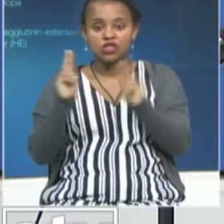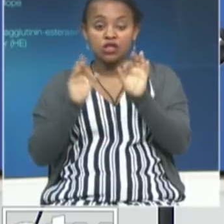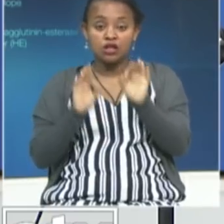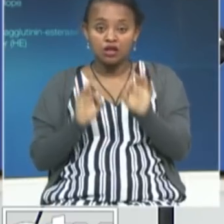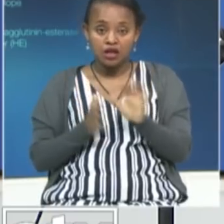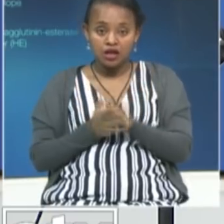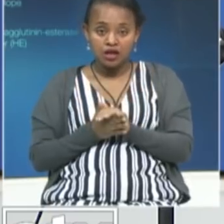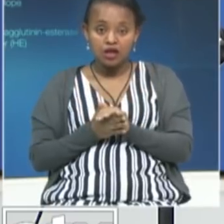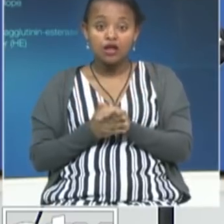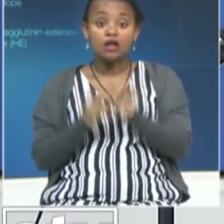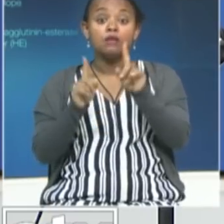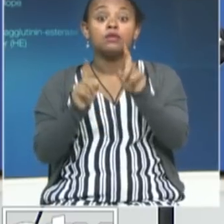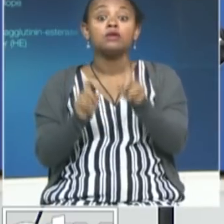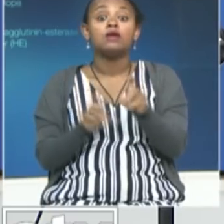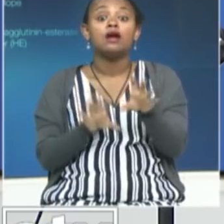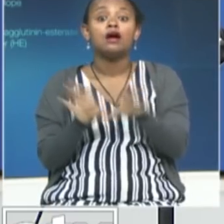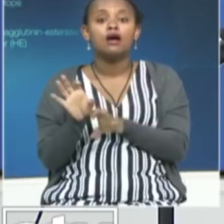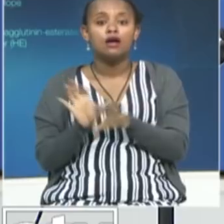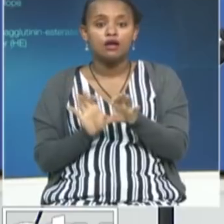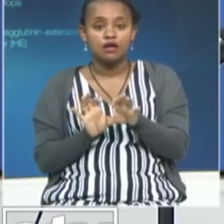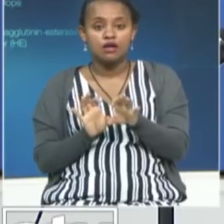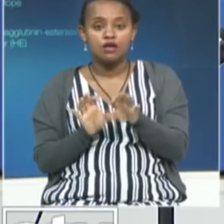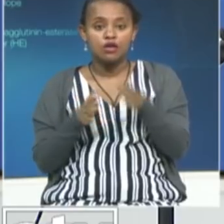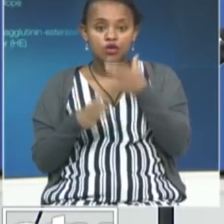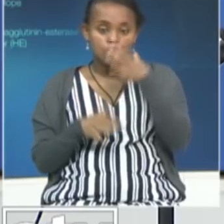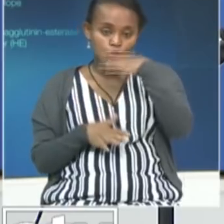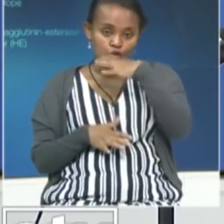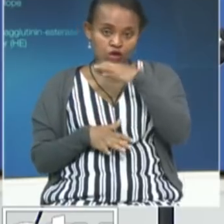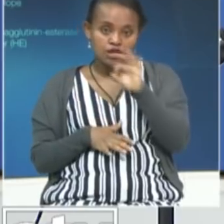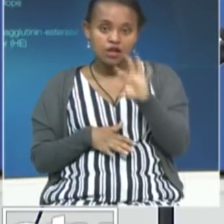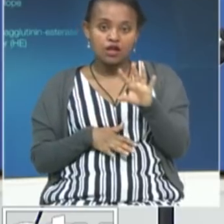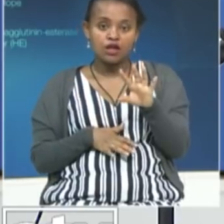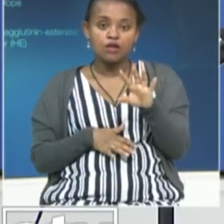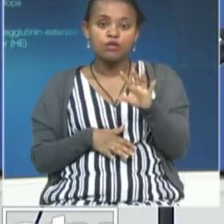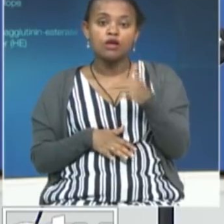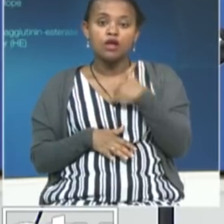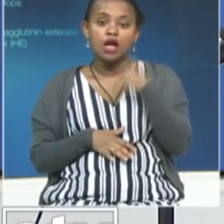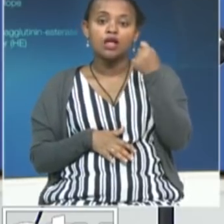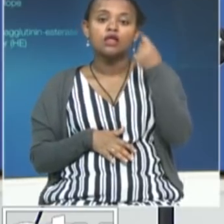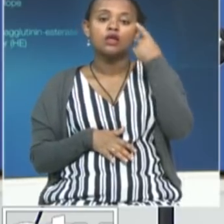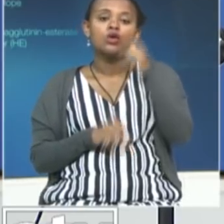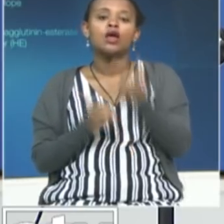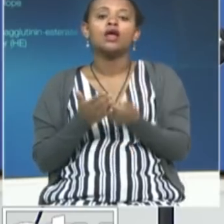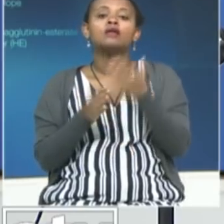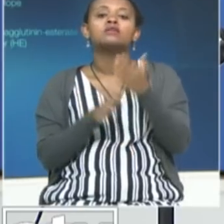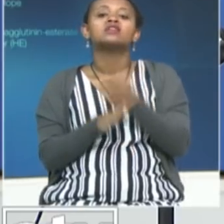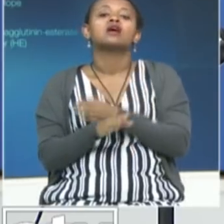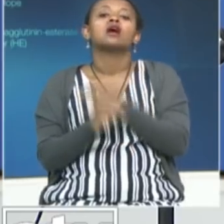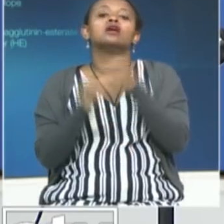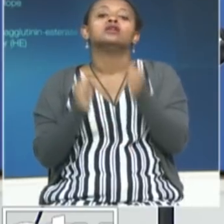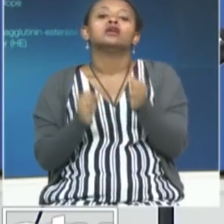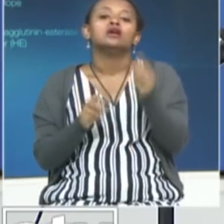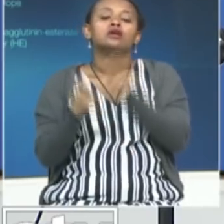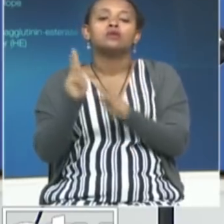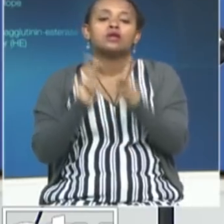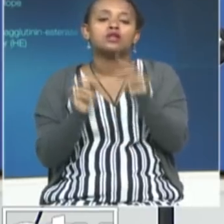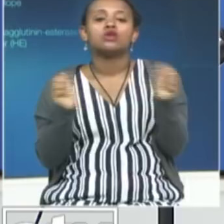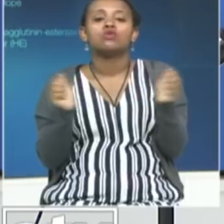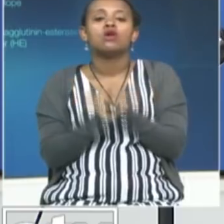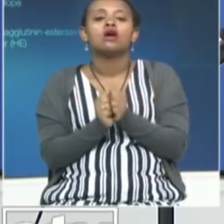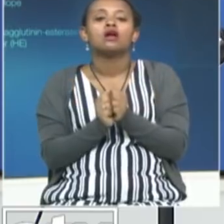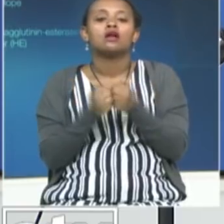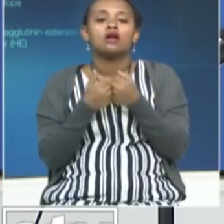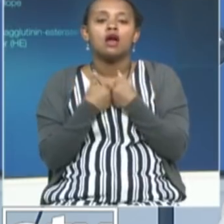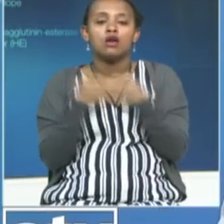እንደሌለ ምርመራም አድርገው የትኩሳትም የመሳሰለው ብዙ ችግር እንደሌለ ተረድተዋል። ይሄ እንዴት መስተካከል ይችላል ማህበረሰብ ጋር ያለው